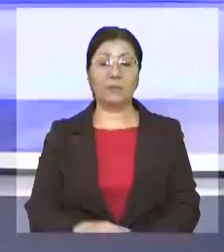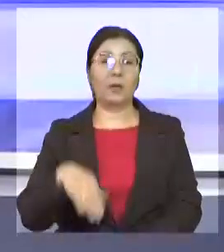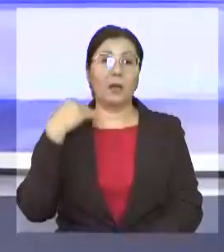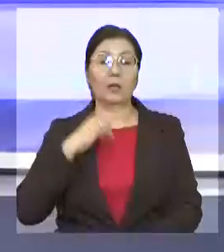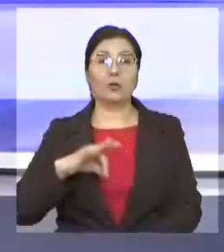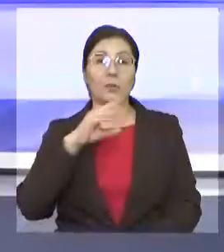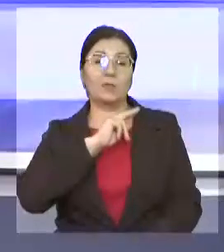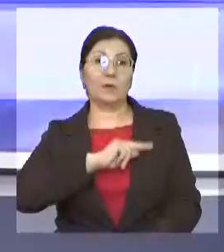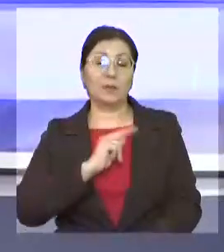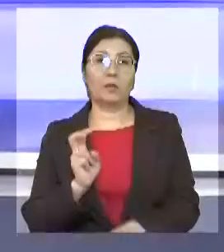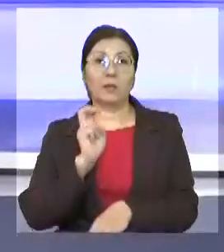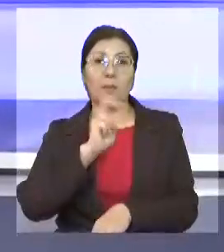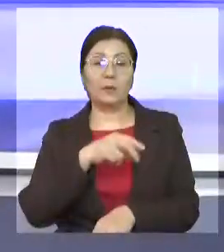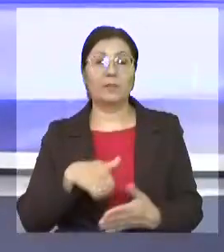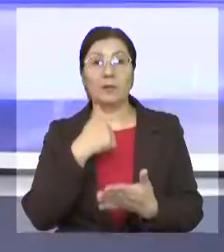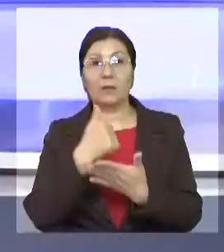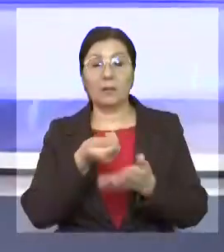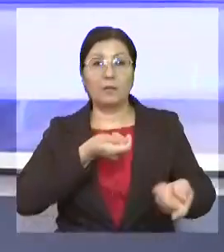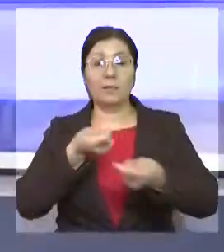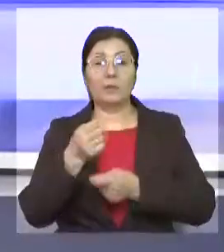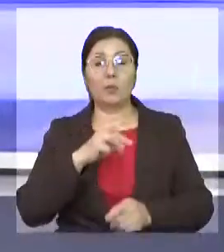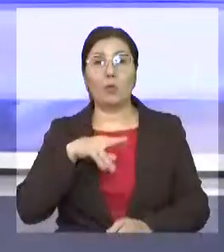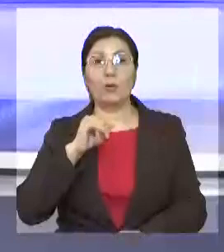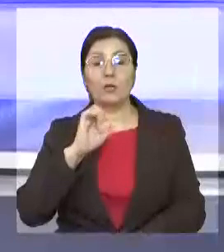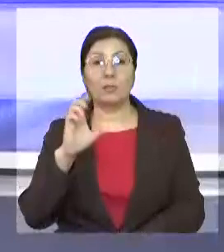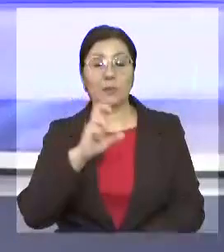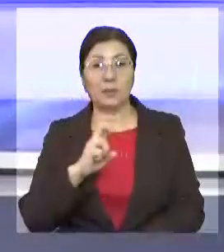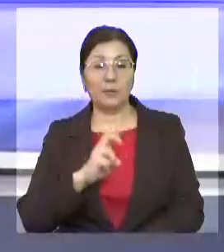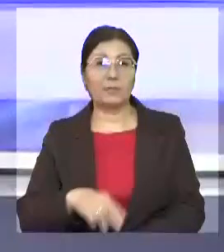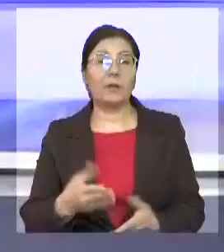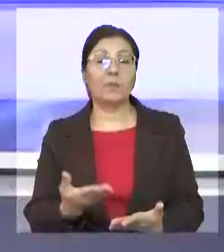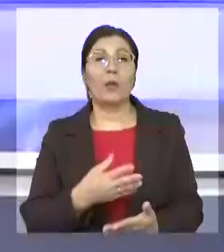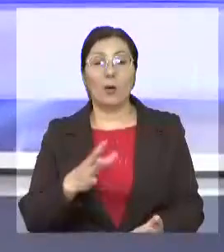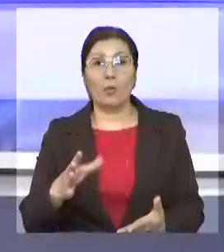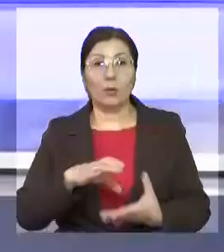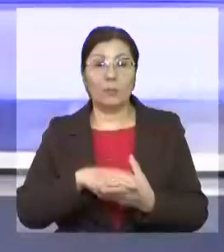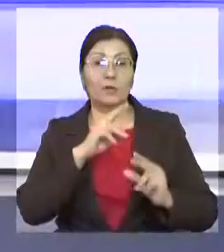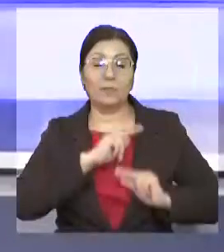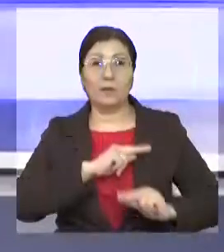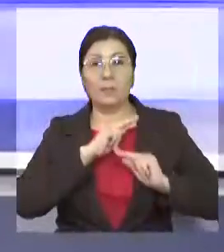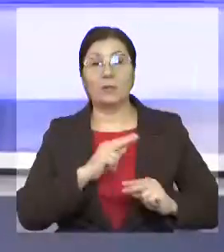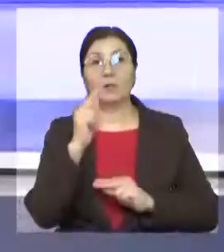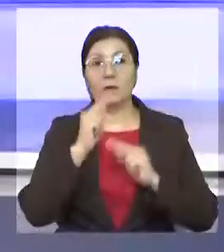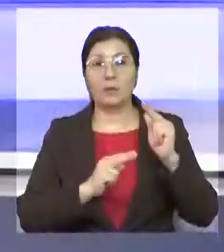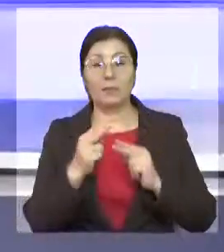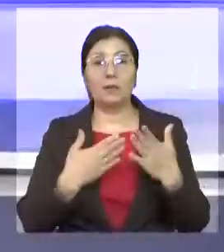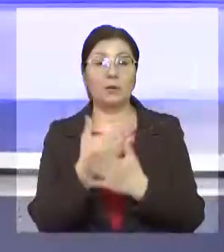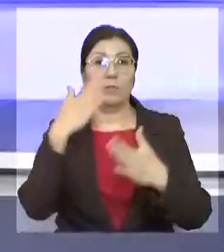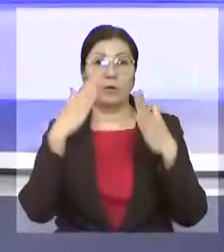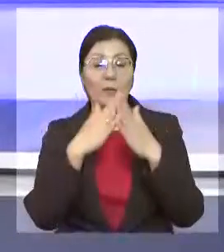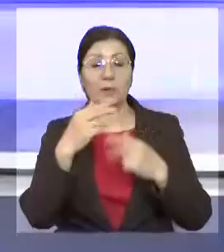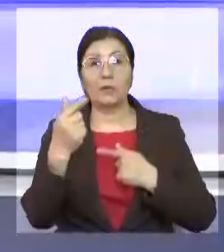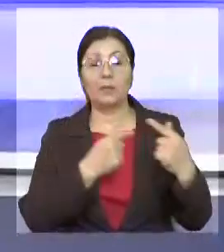Актюбинскую область рабочей поездкой посетил глава правительства Олжас Бектенов. В рамках поездки он ознакомился с темпами строительства новых домов